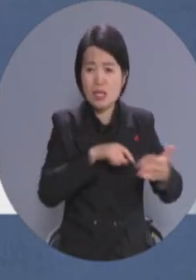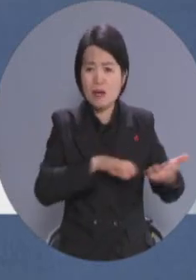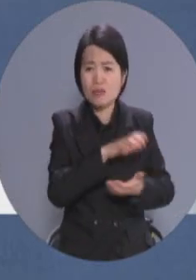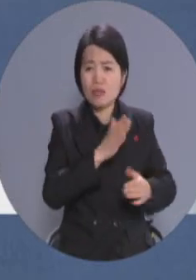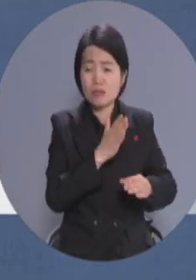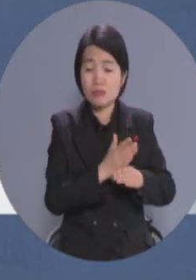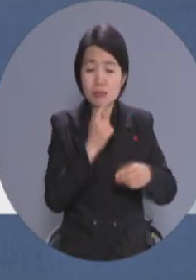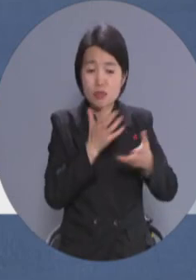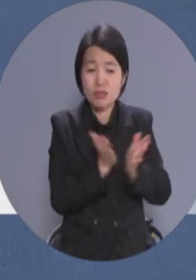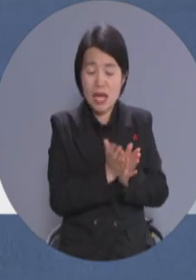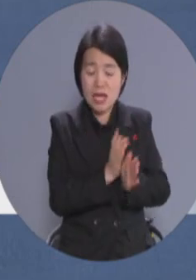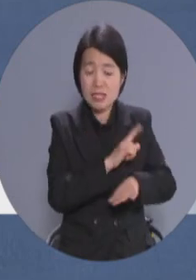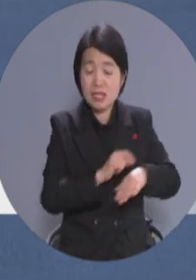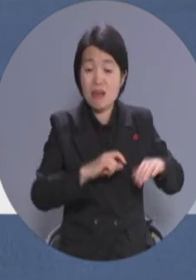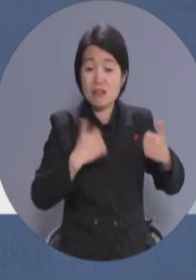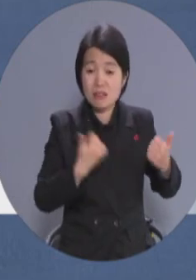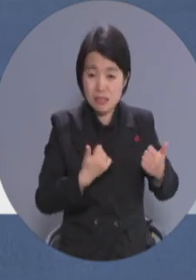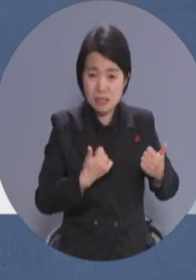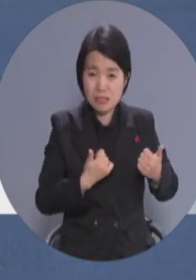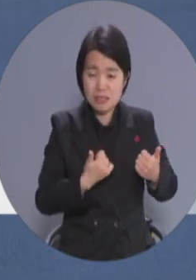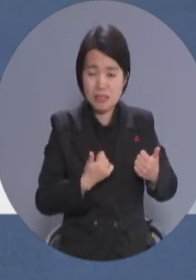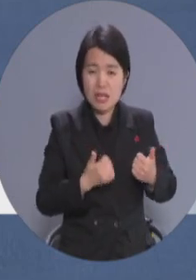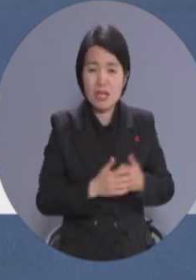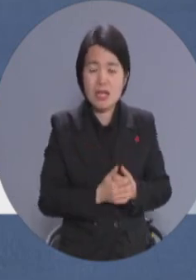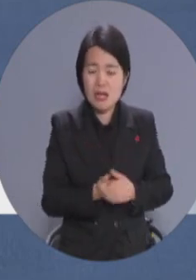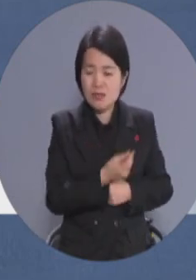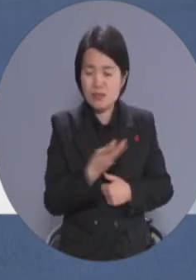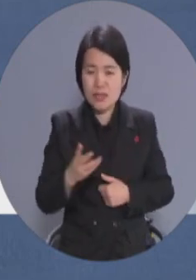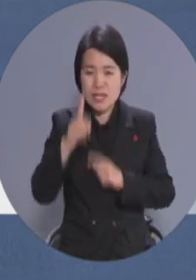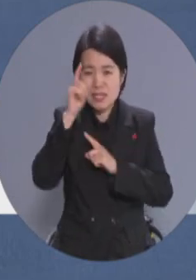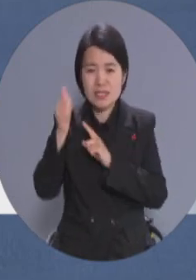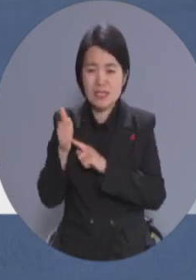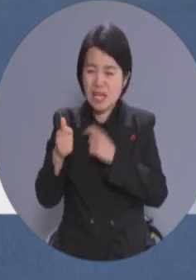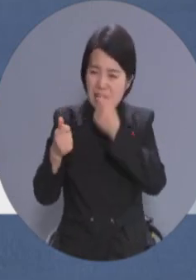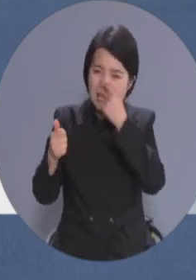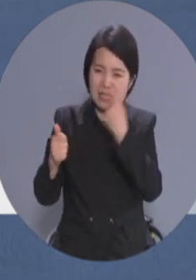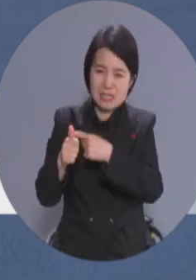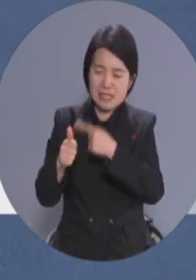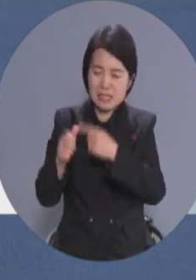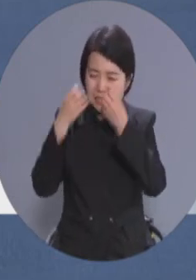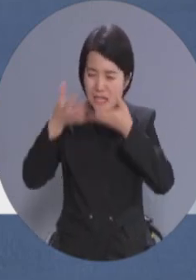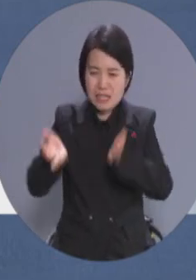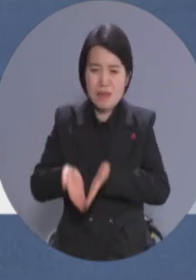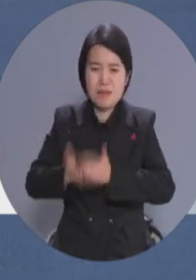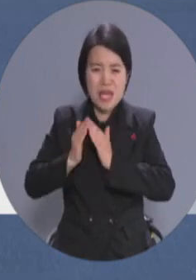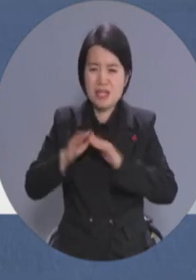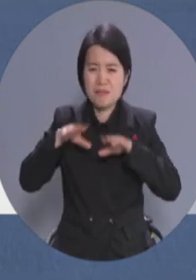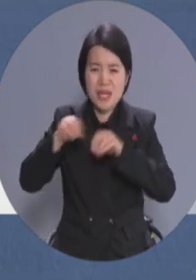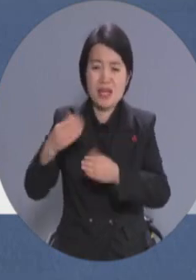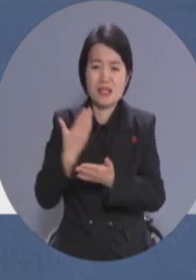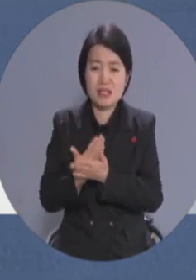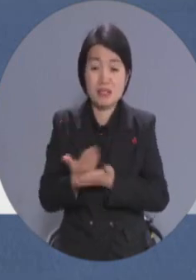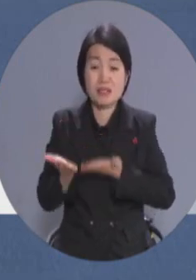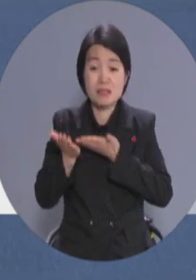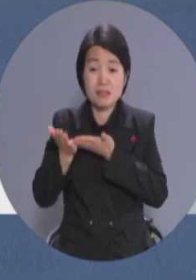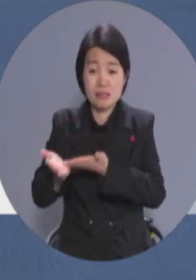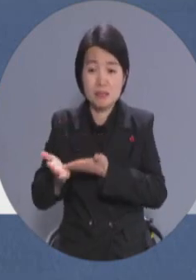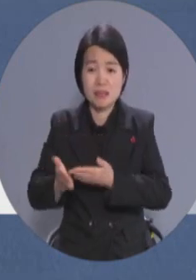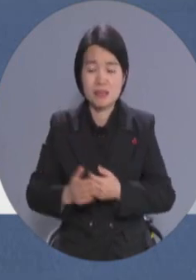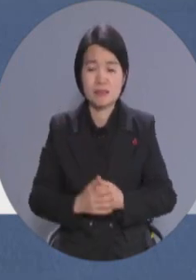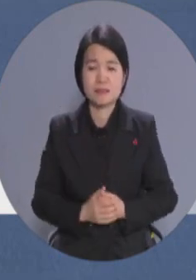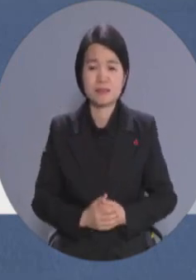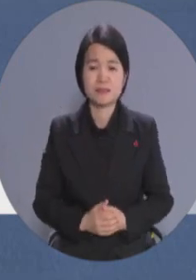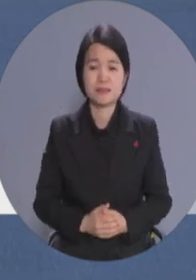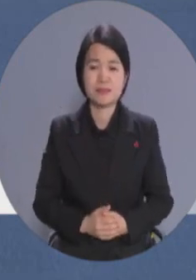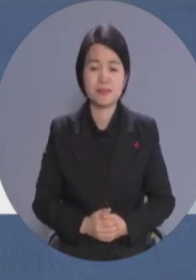민주당 소속의 지역 정치인들은 이따라 이전 대표를 비판하며 신당창당 움직임을 중단할 것을 요구하고 있습니다